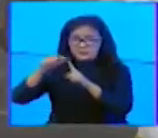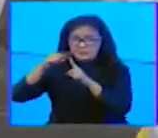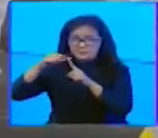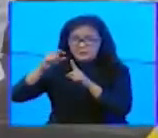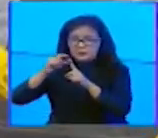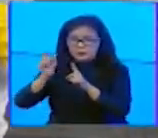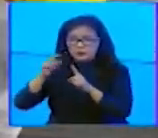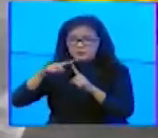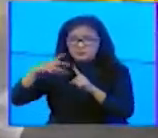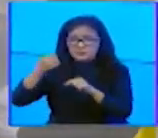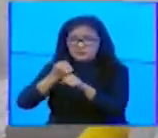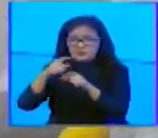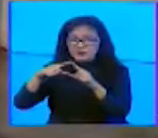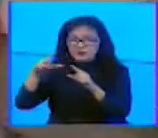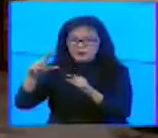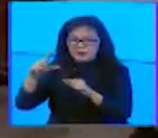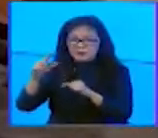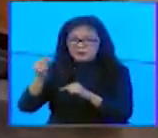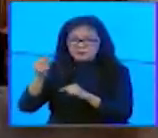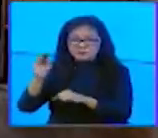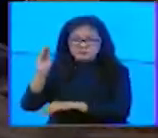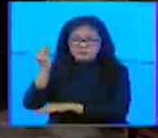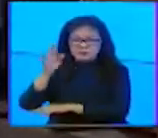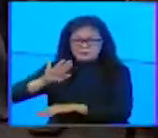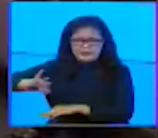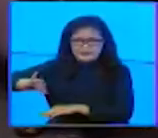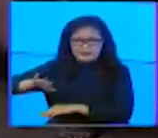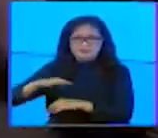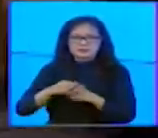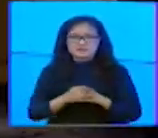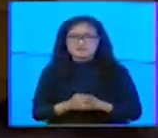Alur, Jakarta Barat. Dari Jakarta, Rani Sanjaya, iNews, melaporkan.